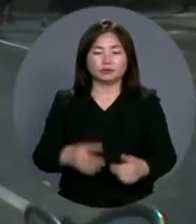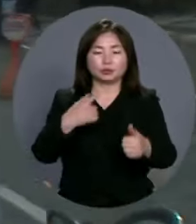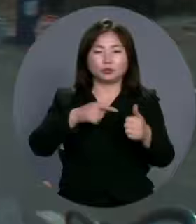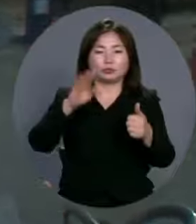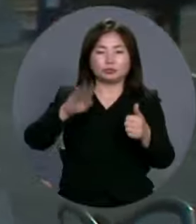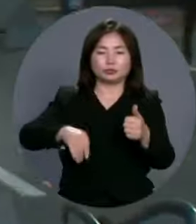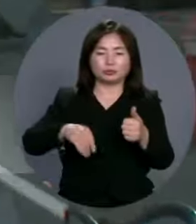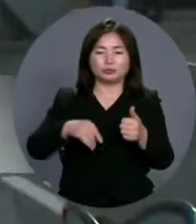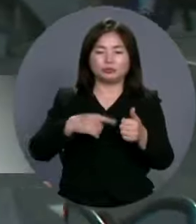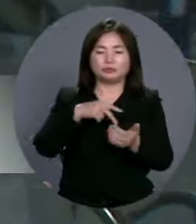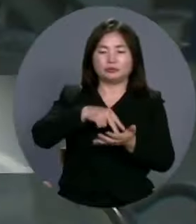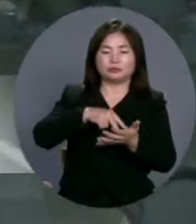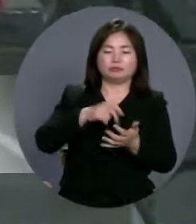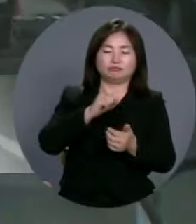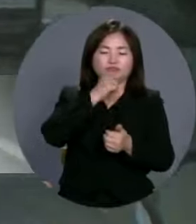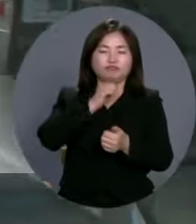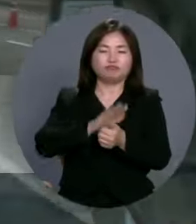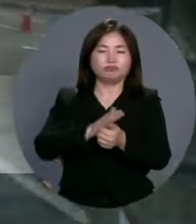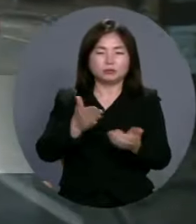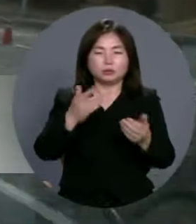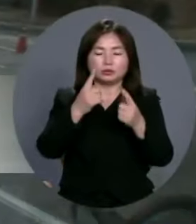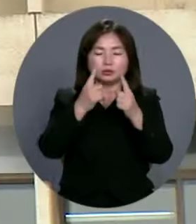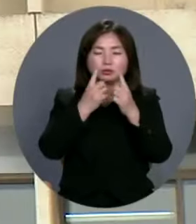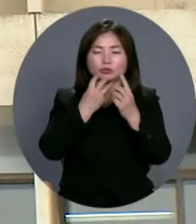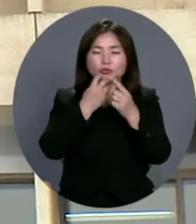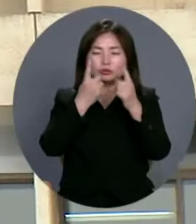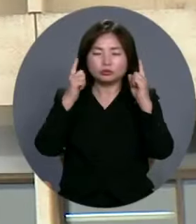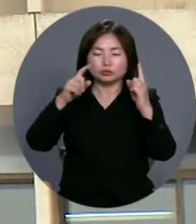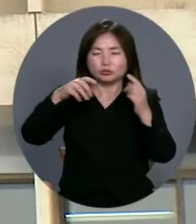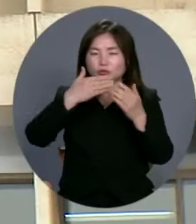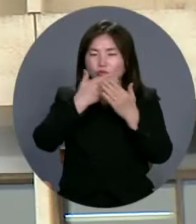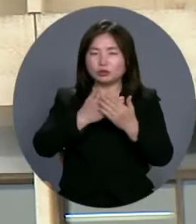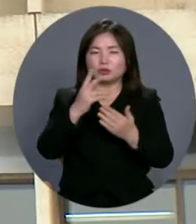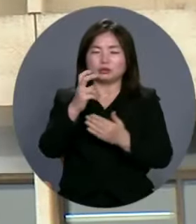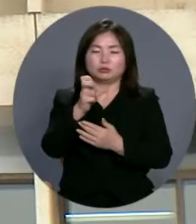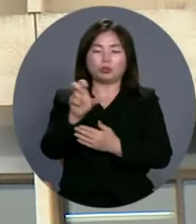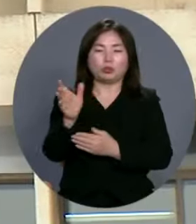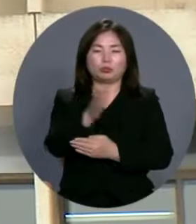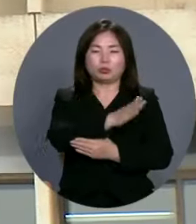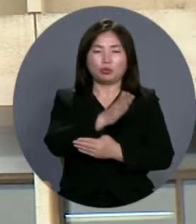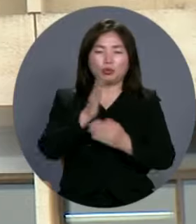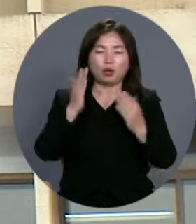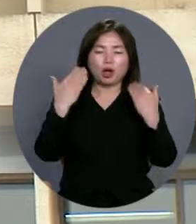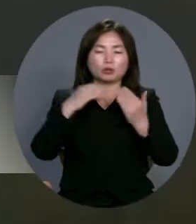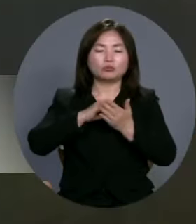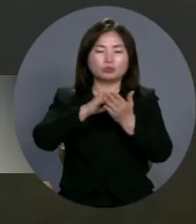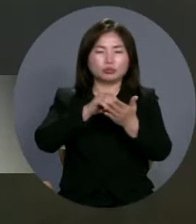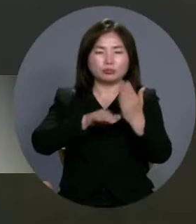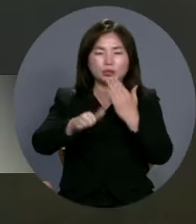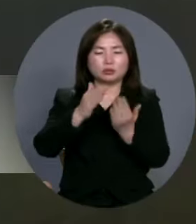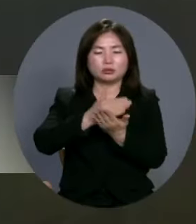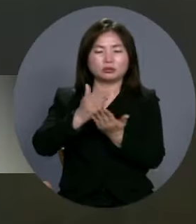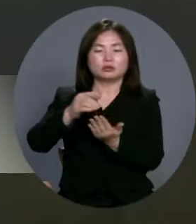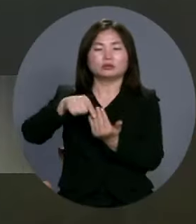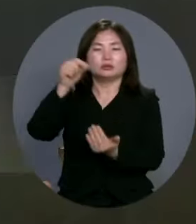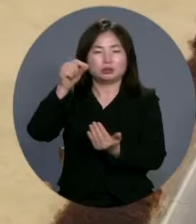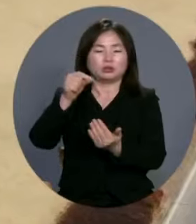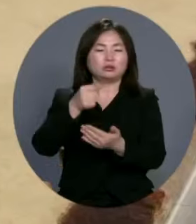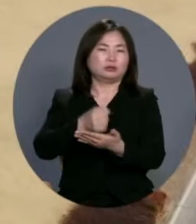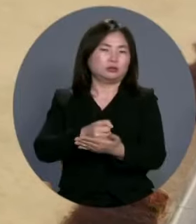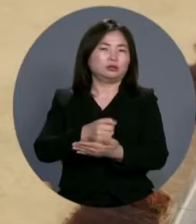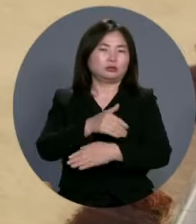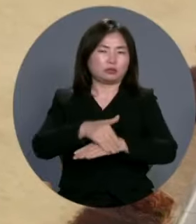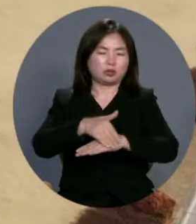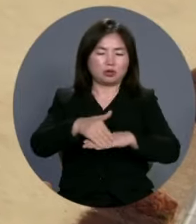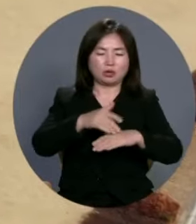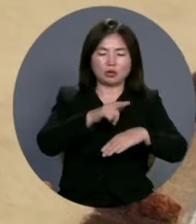교육부의 인센티브 방침에 따라 서울 주요 대학들이 2025학년도부터 무전공 선발을 확대하기로 가닥을 잡았습니다.